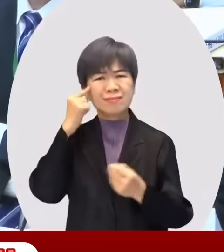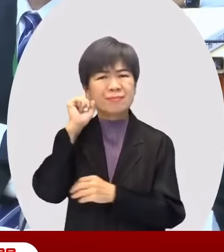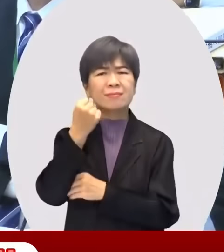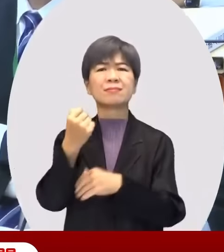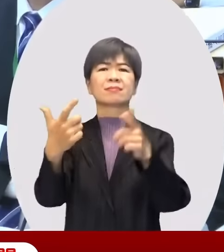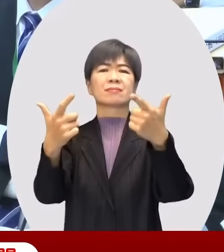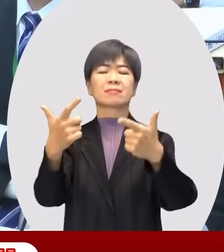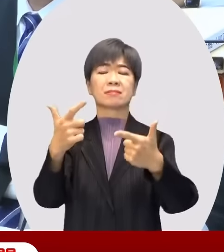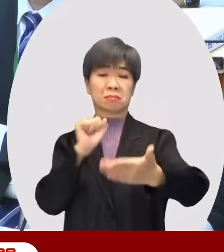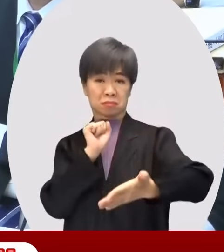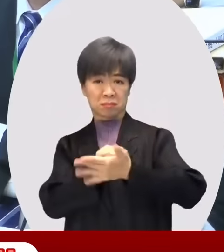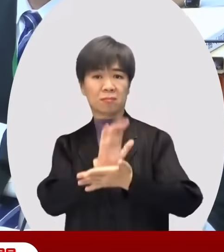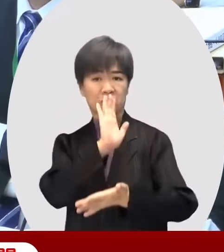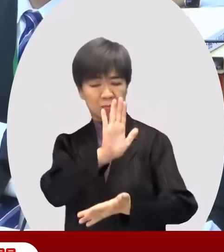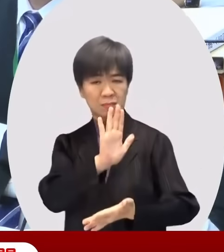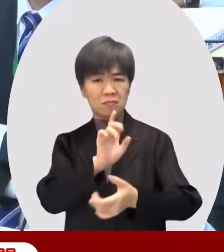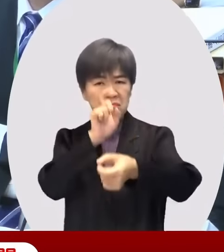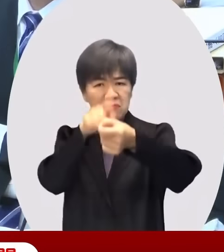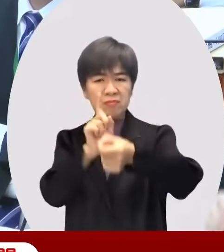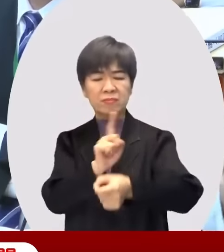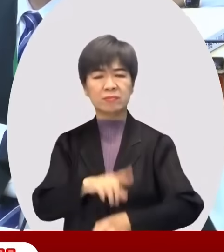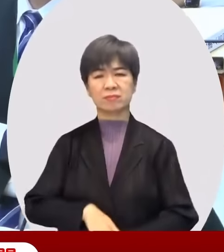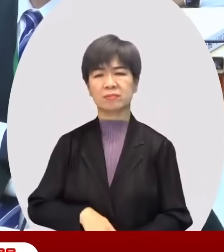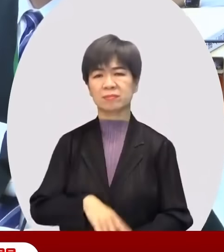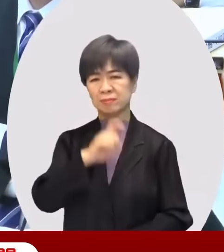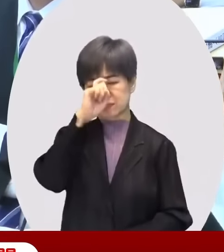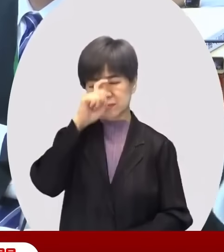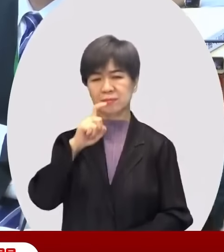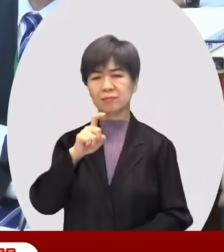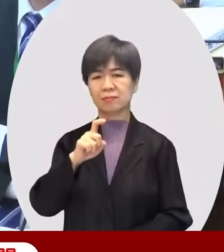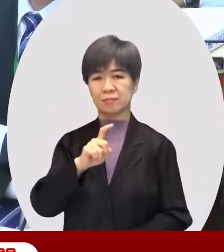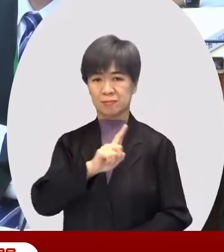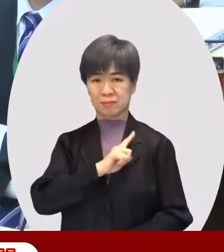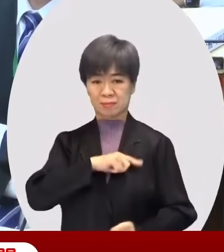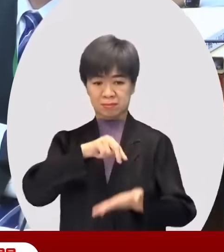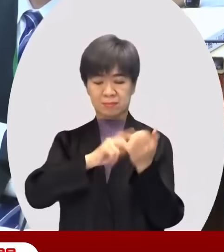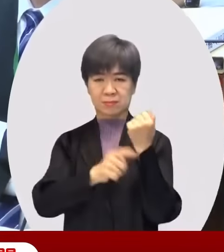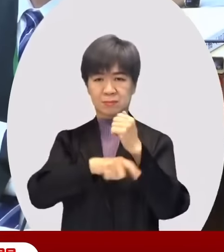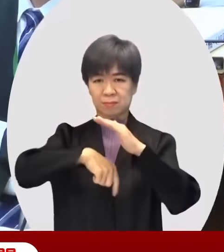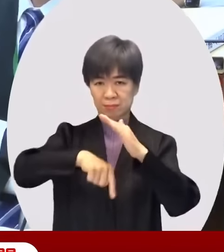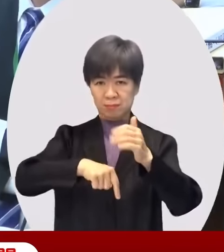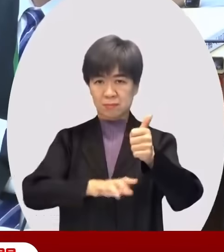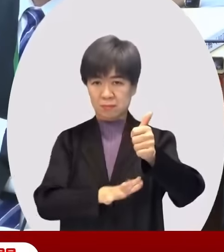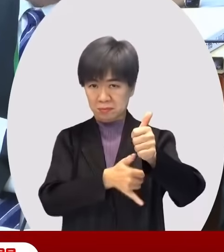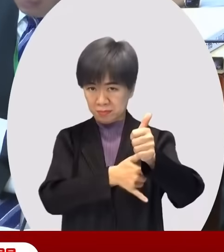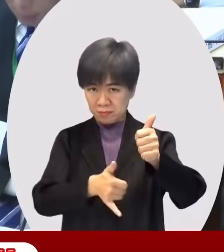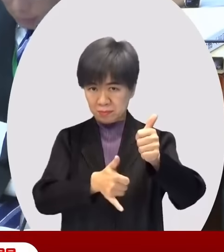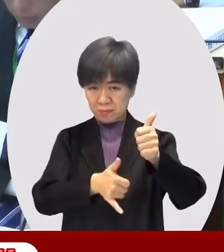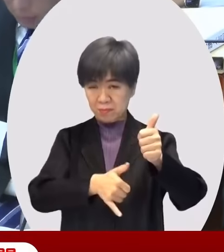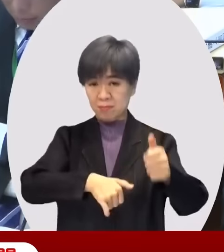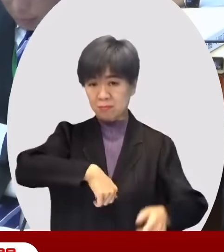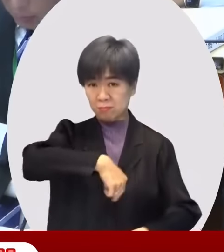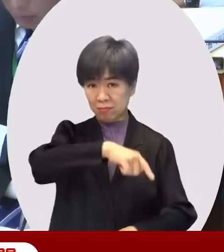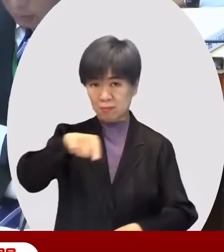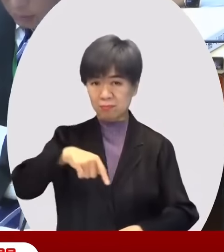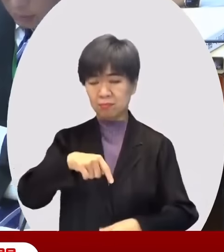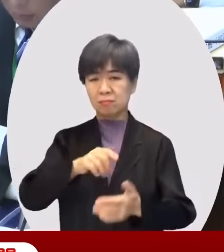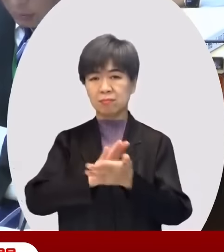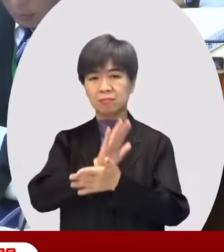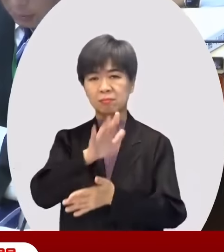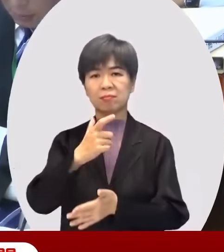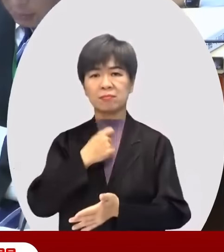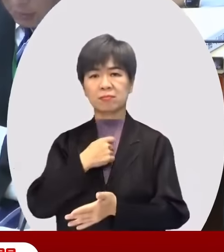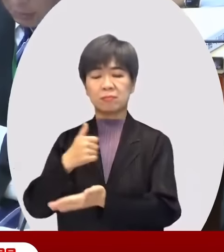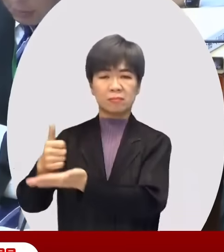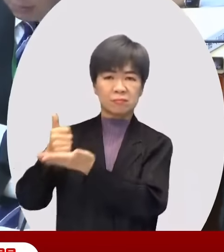意义。它规定在那里，更重要的目的也是希望能够让自己的立法院、立法委员们，那么未来有这个